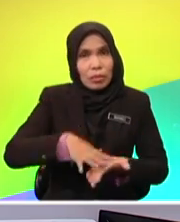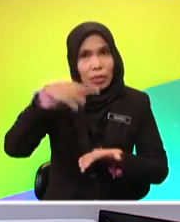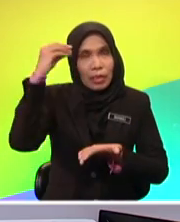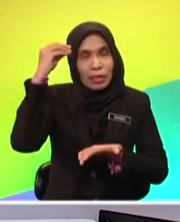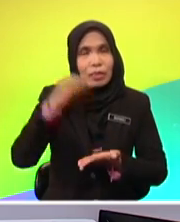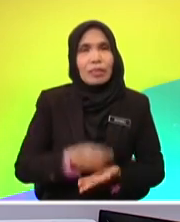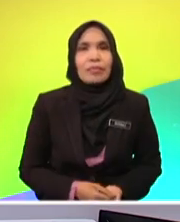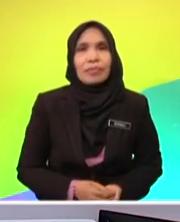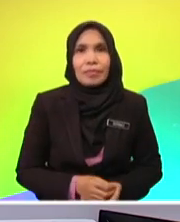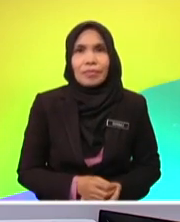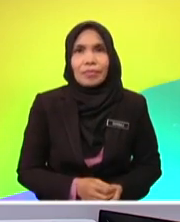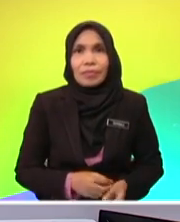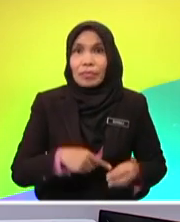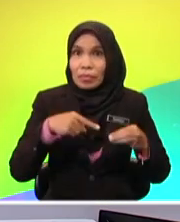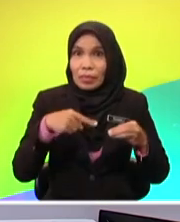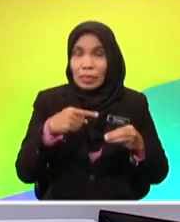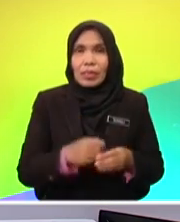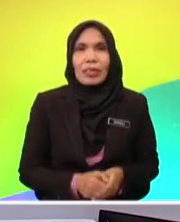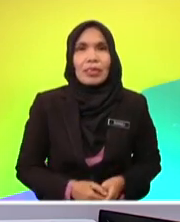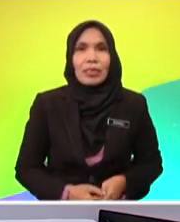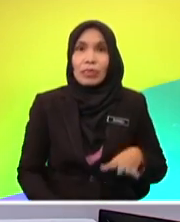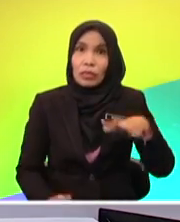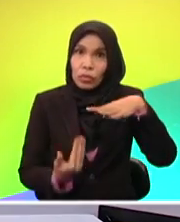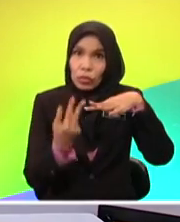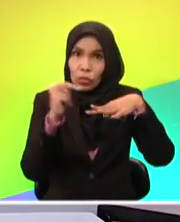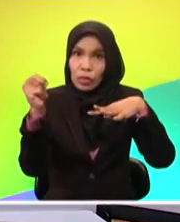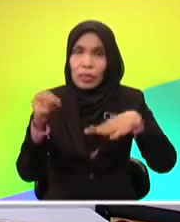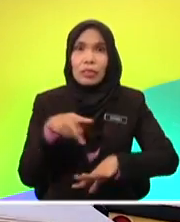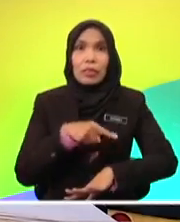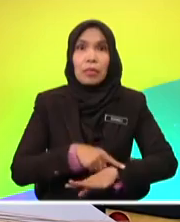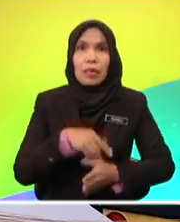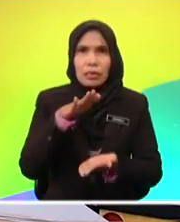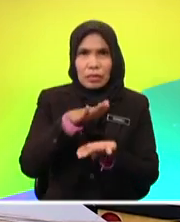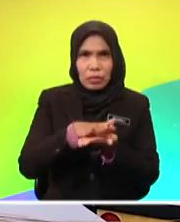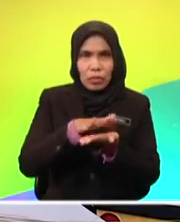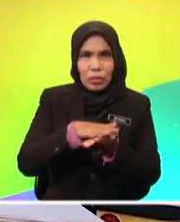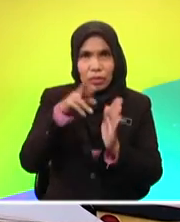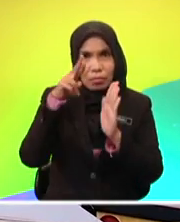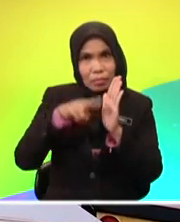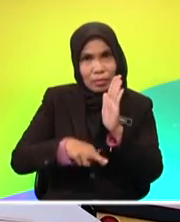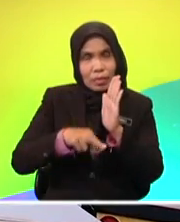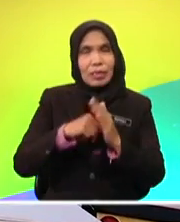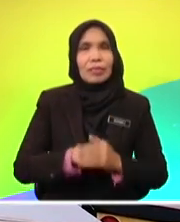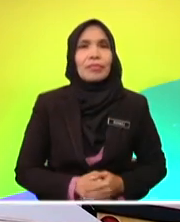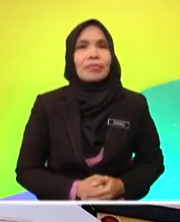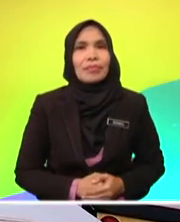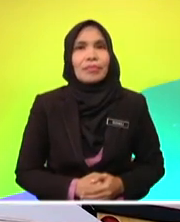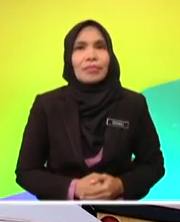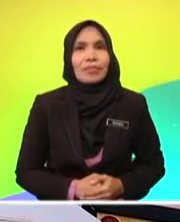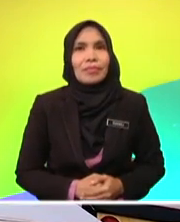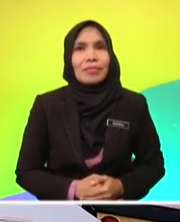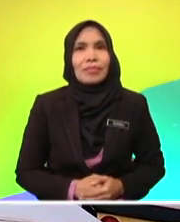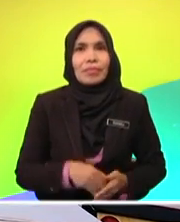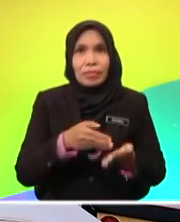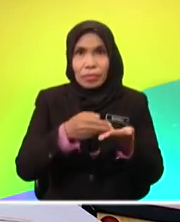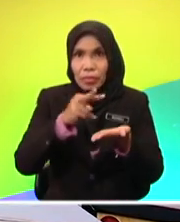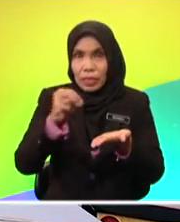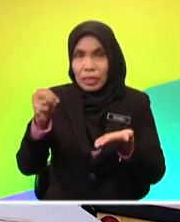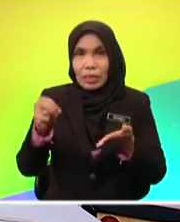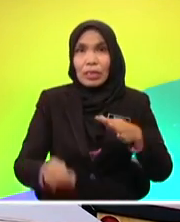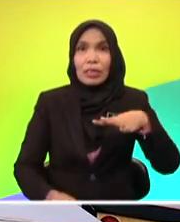tumbuhan masa sekolah rendah. Okey, yang ada di tangan cikgu ni adalah bahagian